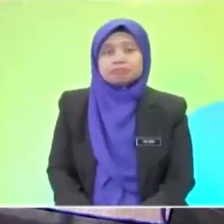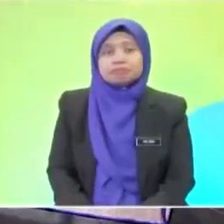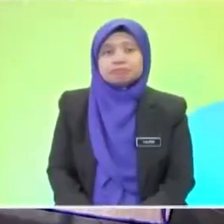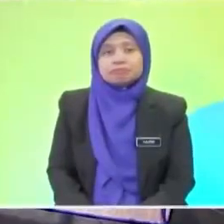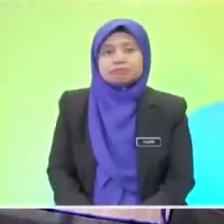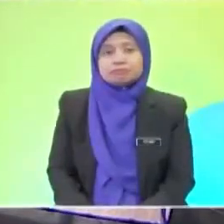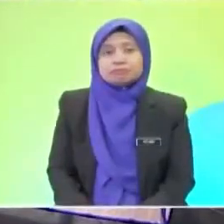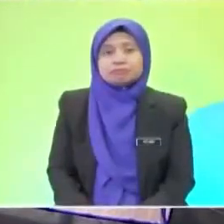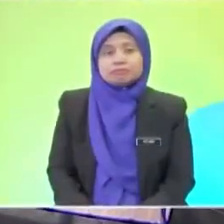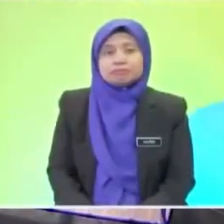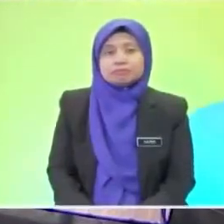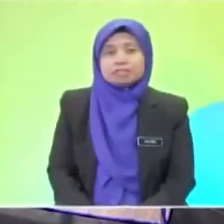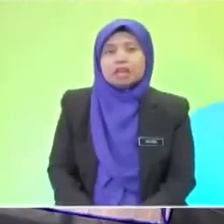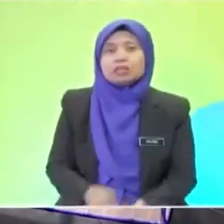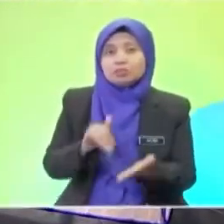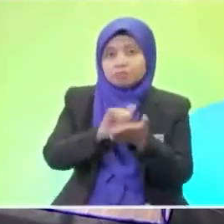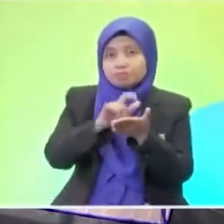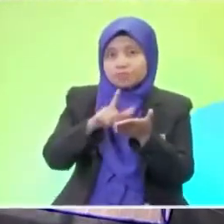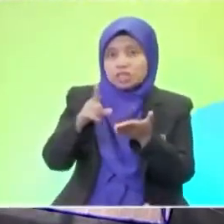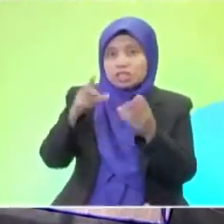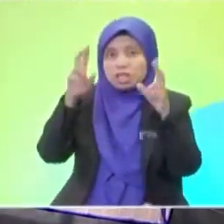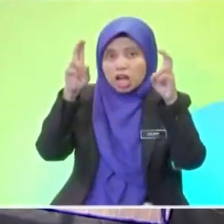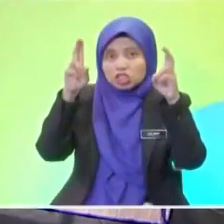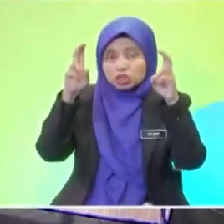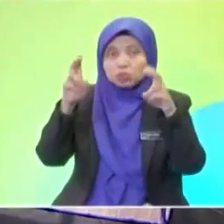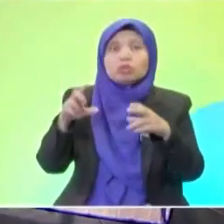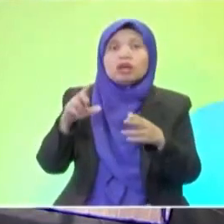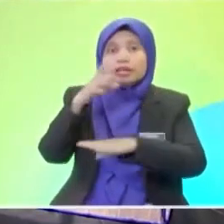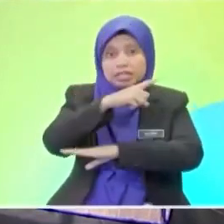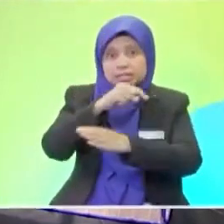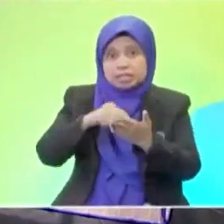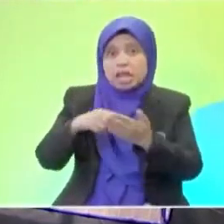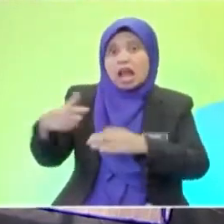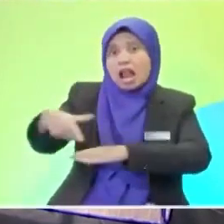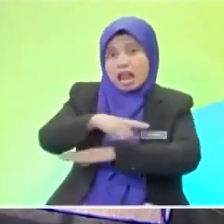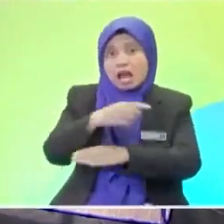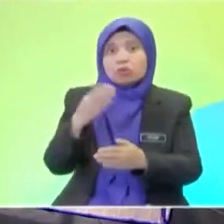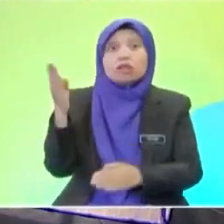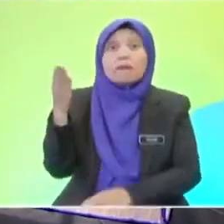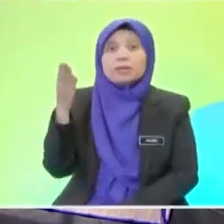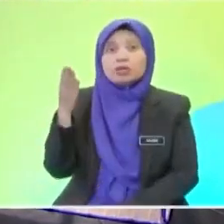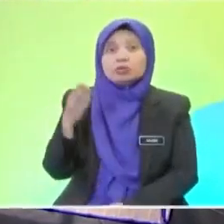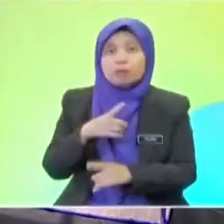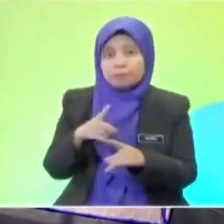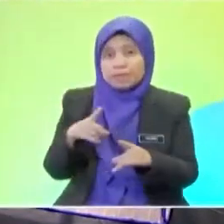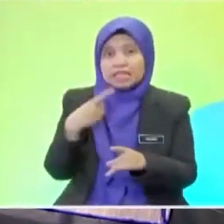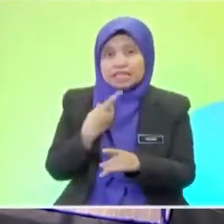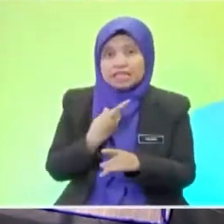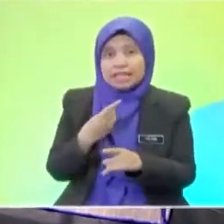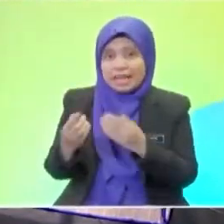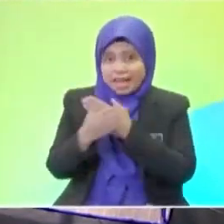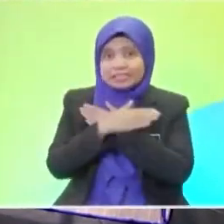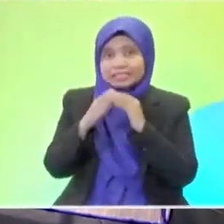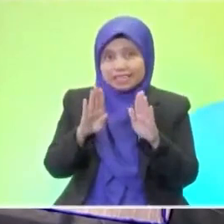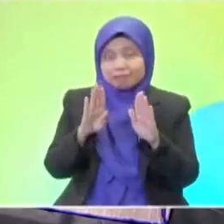Terima Kasih Cikgu nampaknya itulah dia tahajud kita pada hari ini laut biru tapi kalau banyak lagi bosnya kita enggak berhenti berhak seketika terus kamu